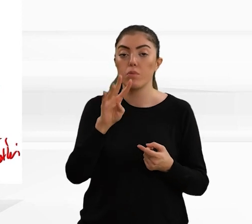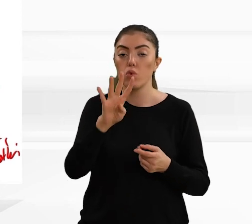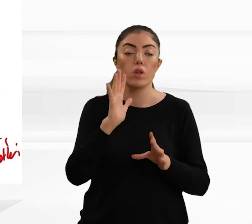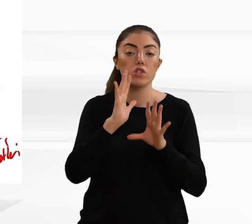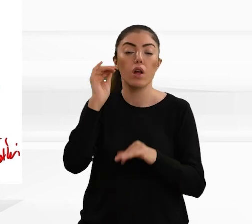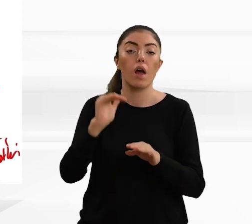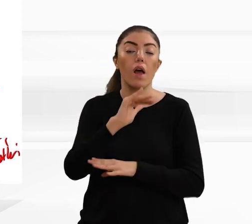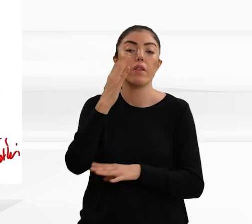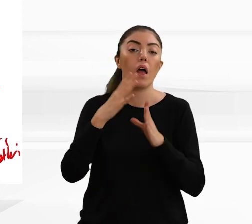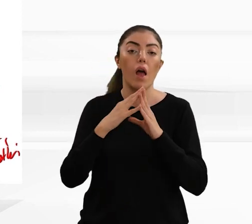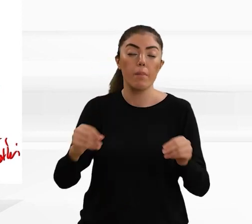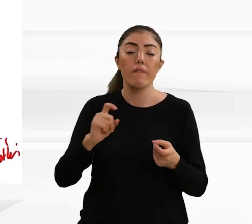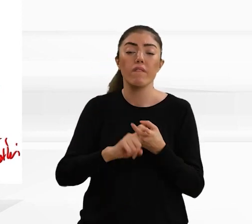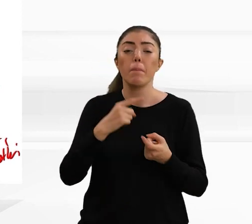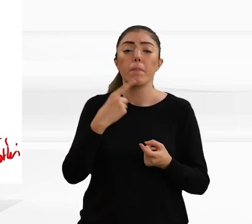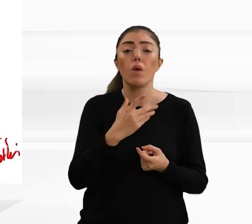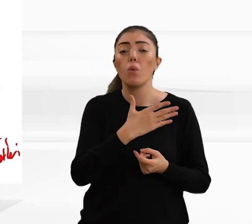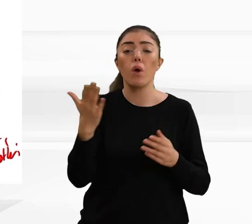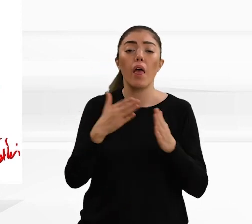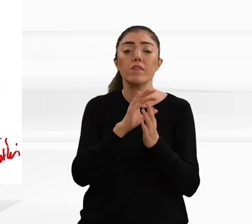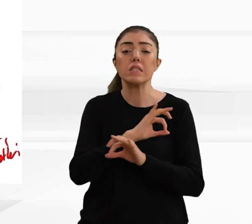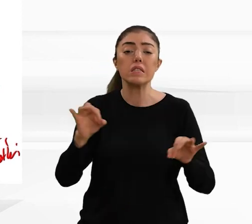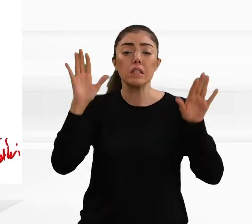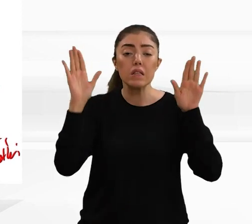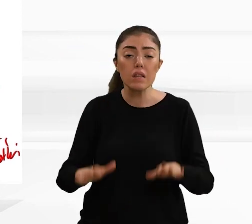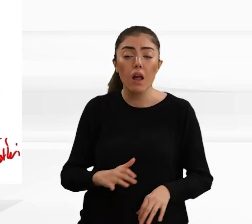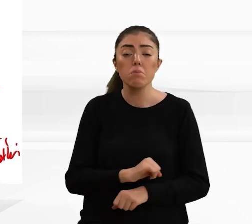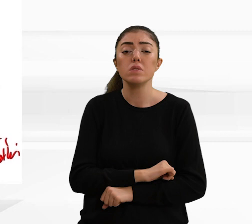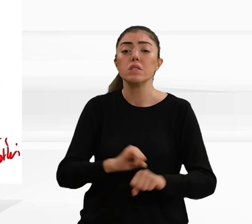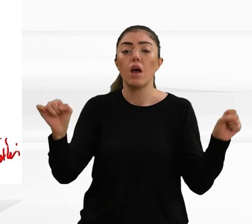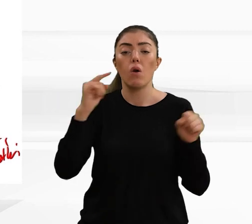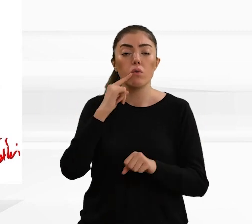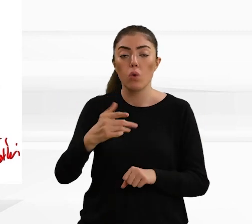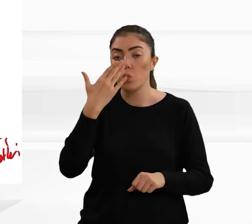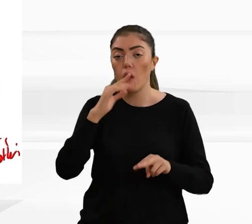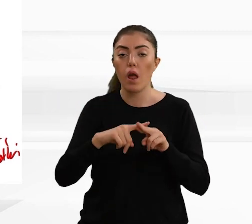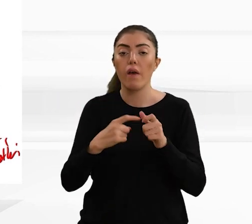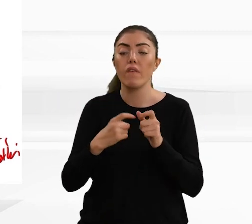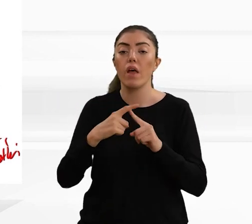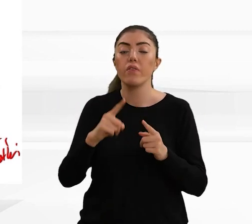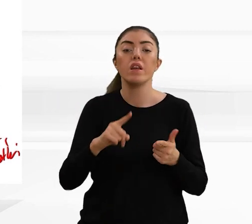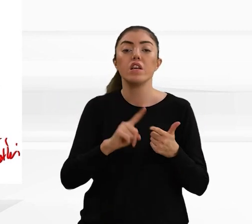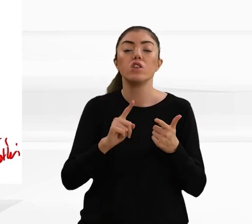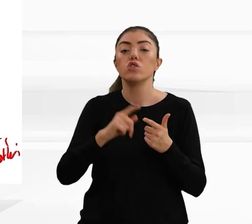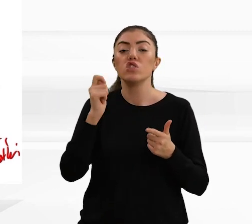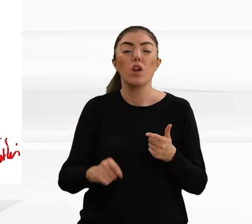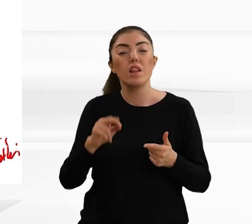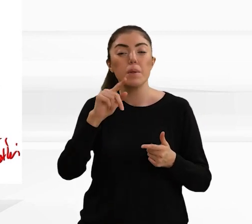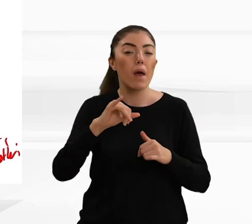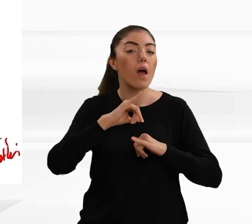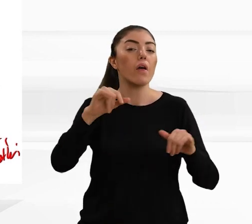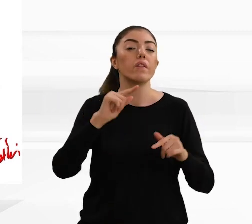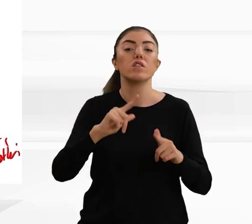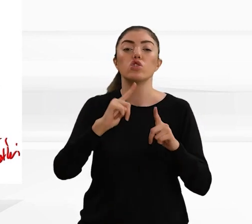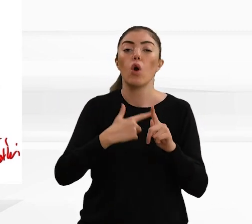hayatını kaybetmesi ve binlerce kişinin evsiz kalması ifadesindeki doğal afet de ikinci Öncül deki gibi